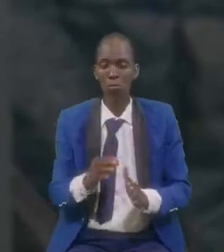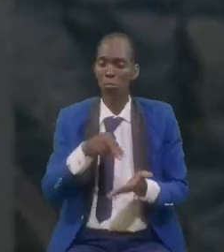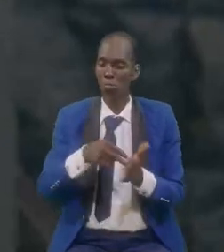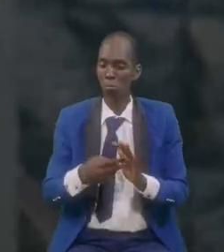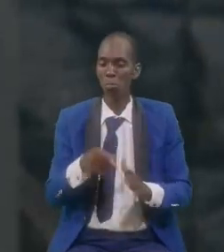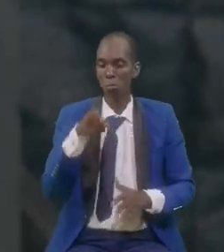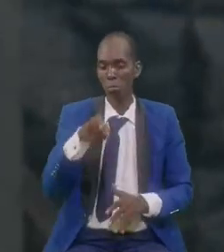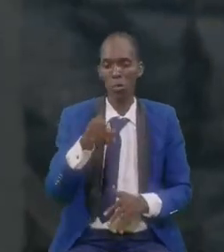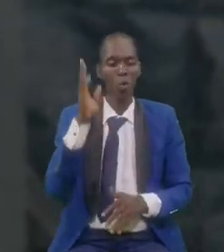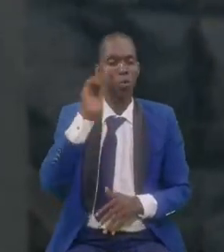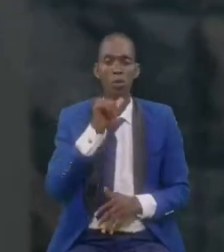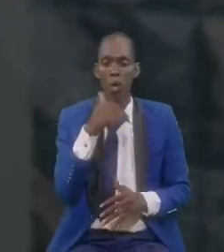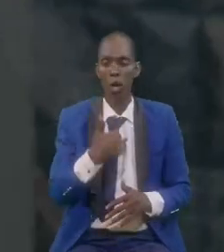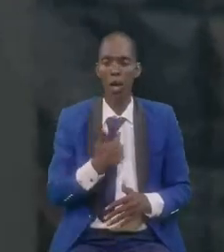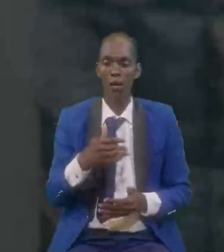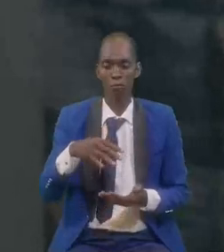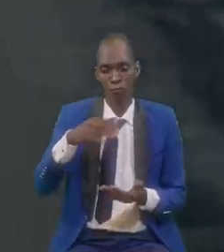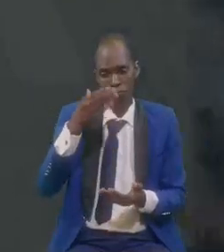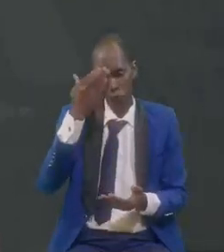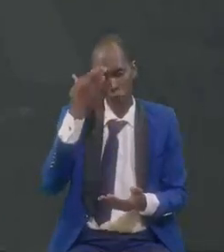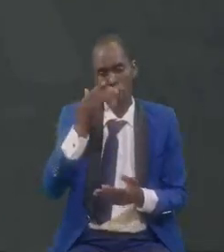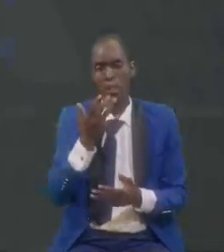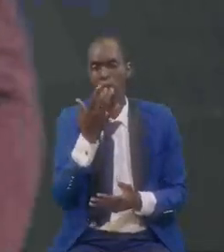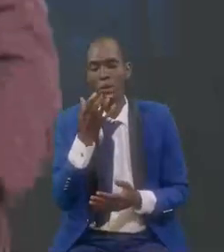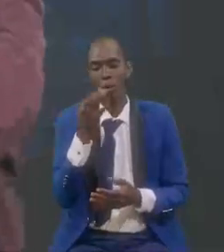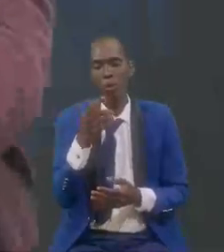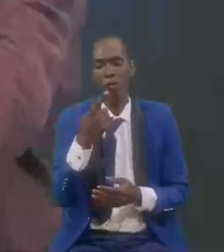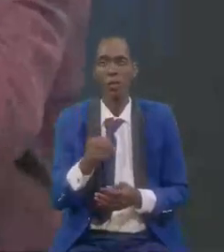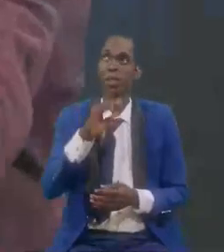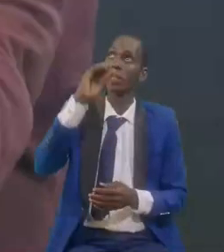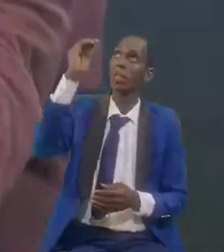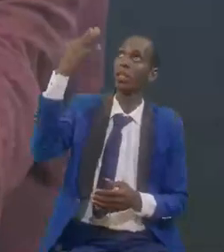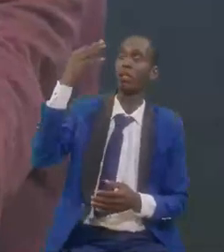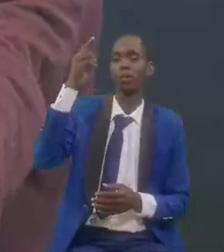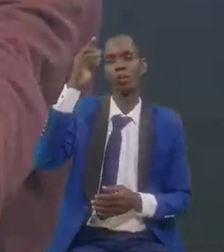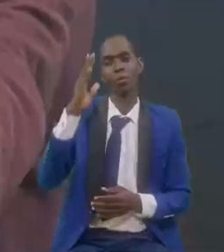à la grâce de Dieu. La grâce de Dieu